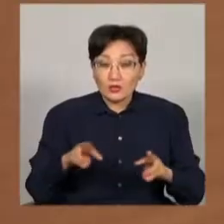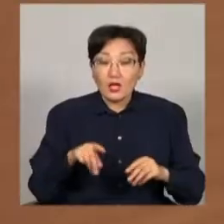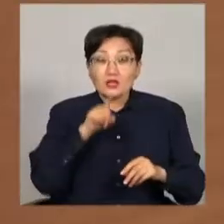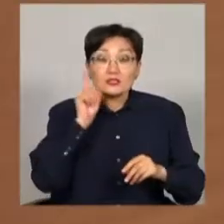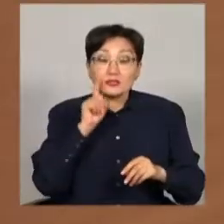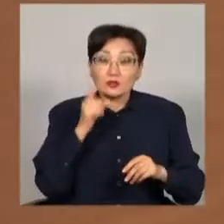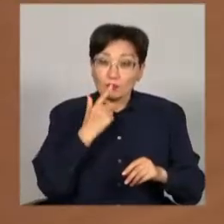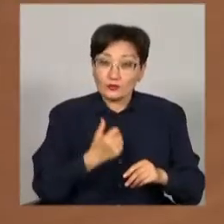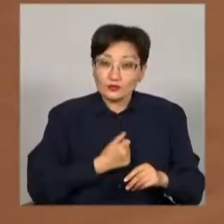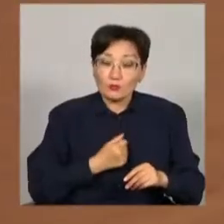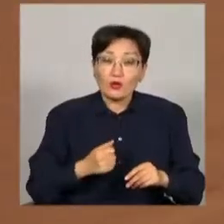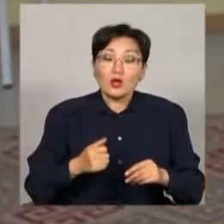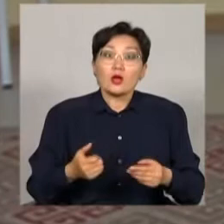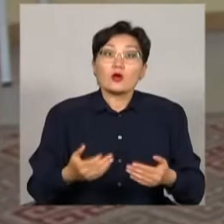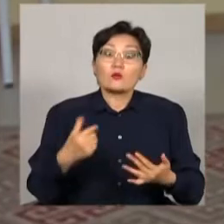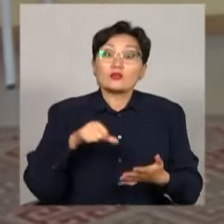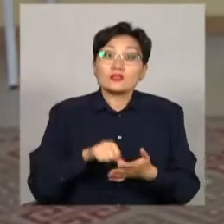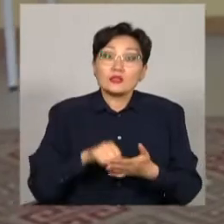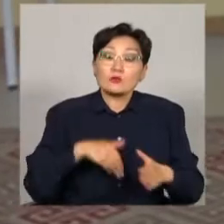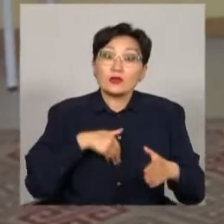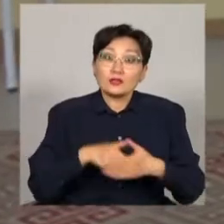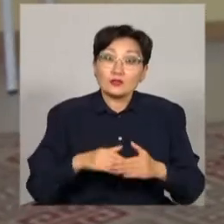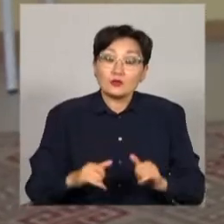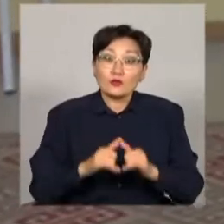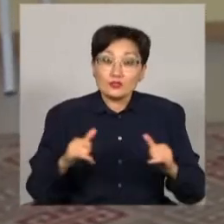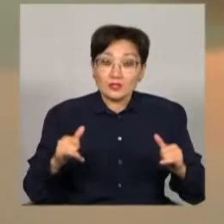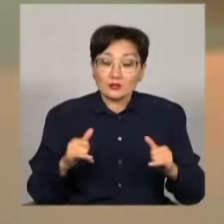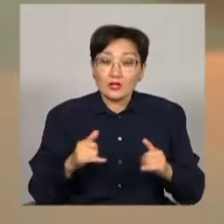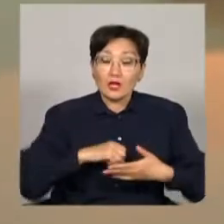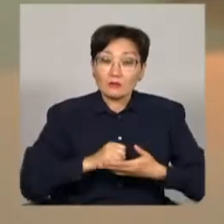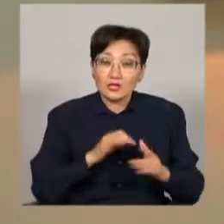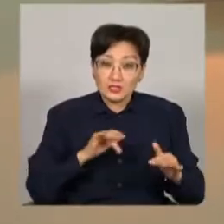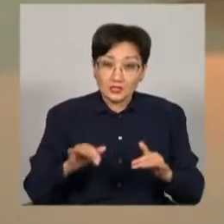жастарды әскерге көптеп тарту үшін қабылданып жатқан шаралардың бірі.